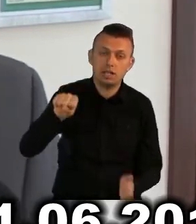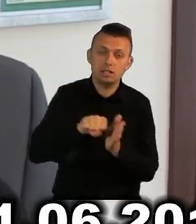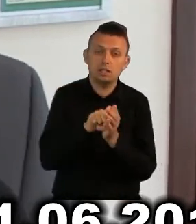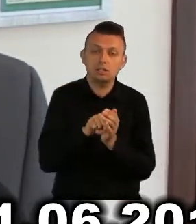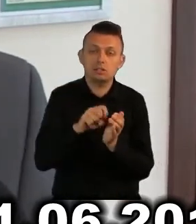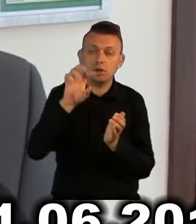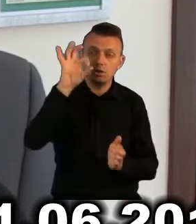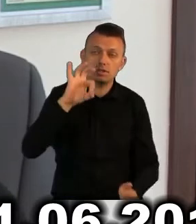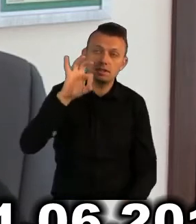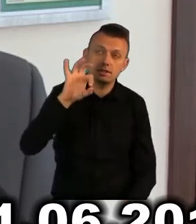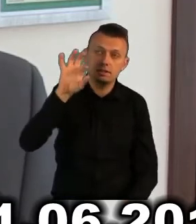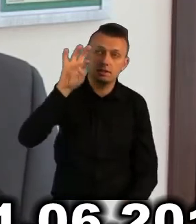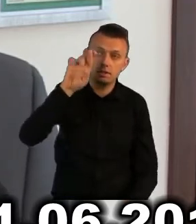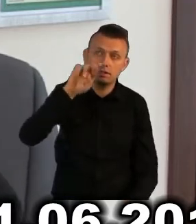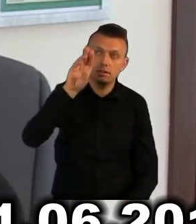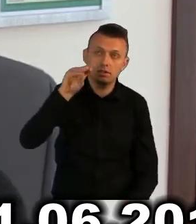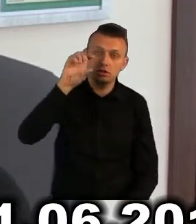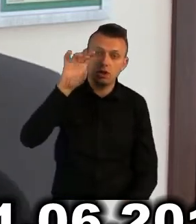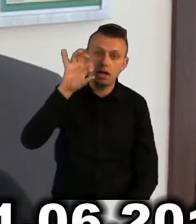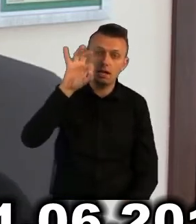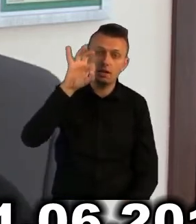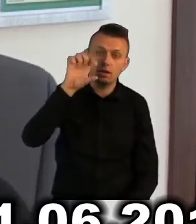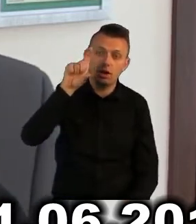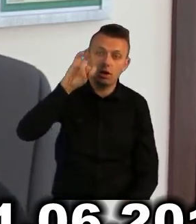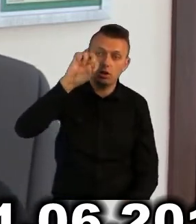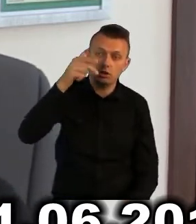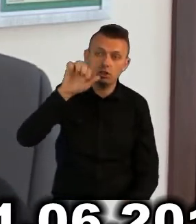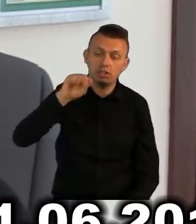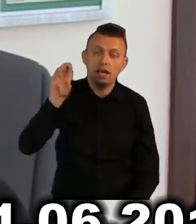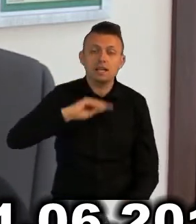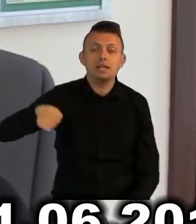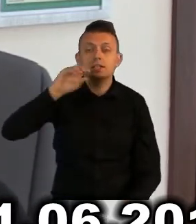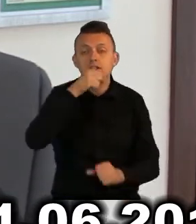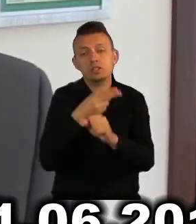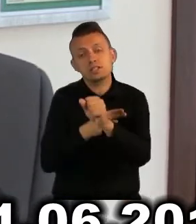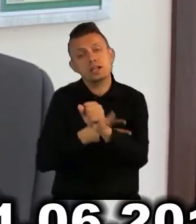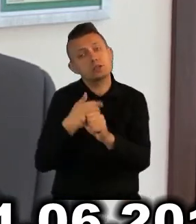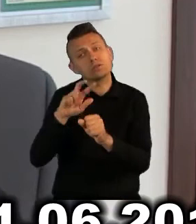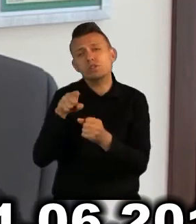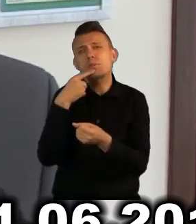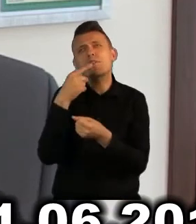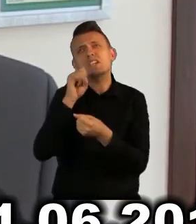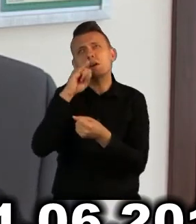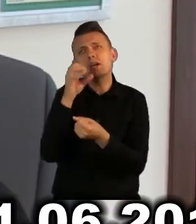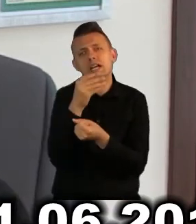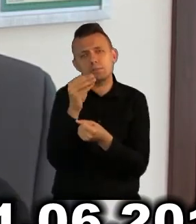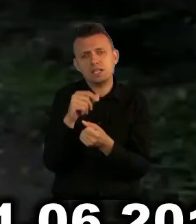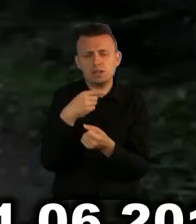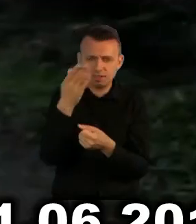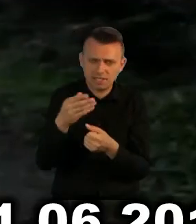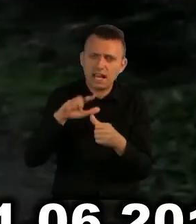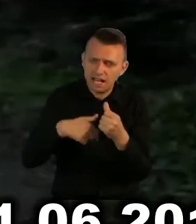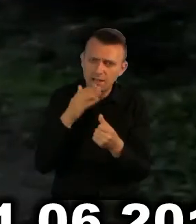tych robót będzie dość spora, trudno mi w tej chwili powiedzieć, bo starostwo jeszcze nie określiło się, ale w tym roku będziemy ten zakres robót